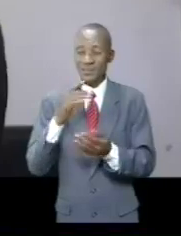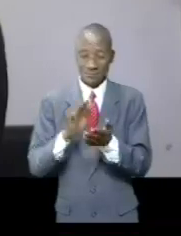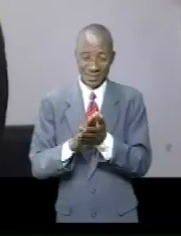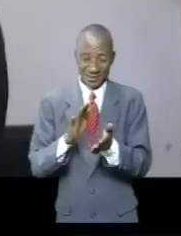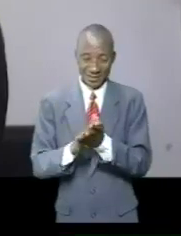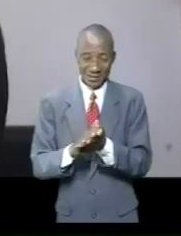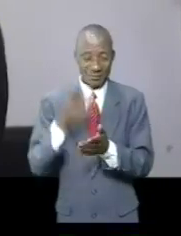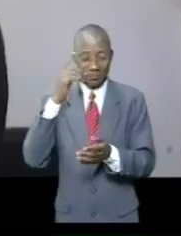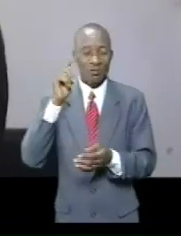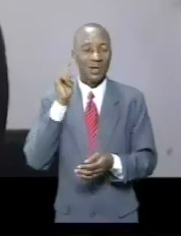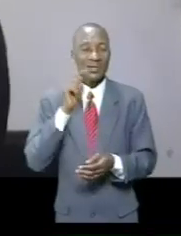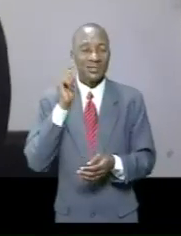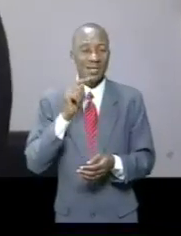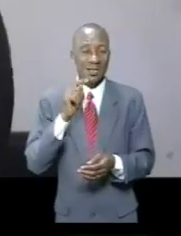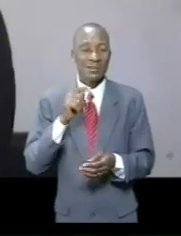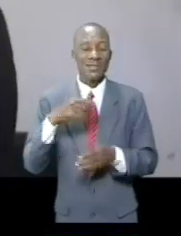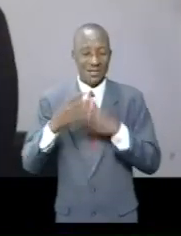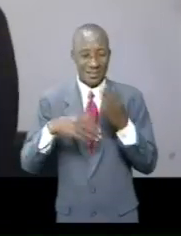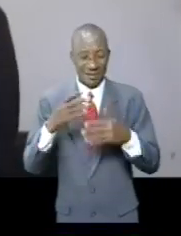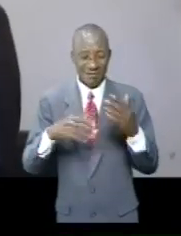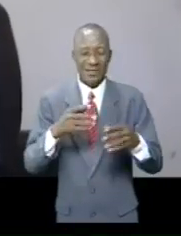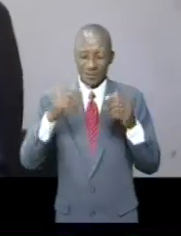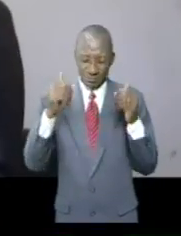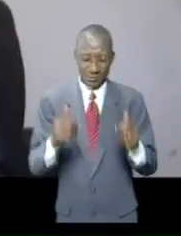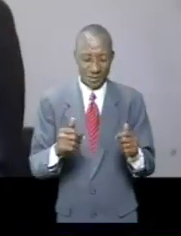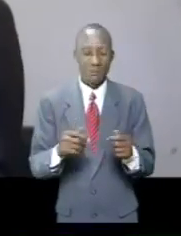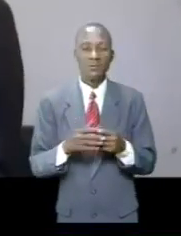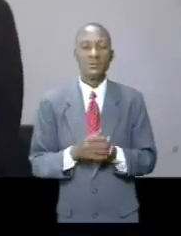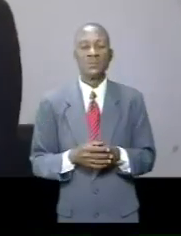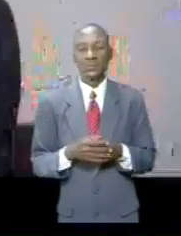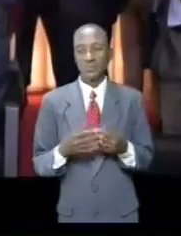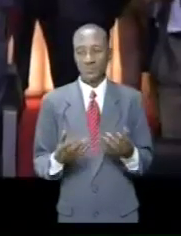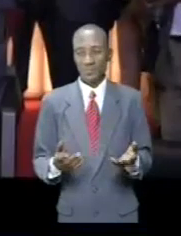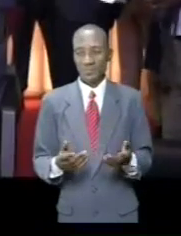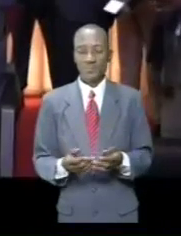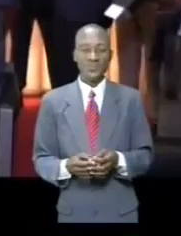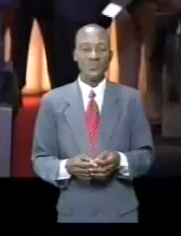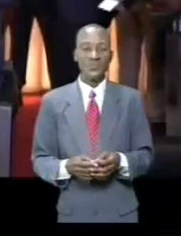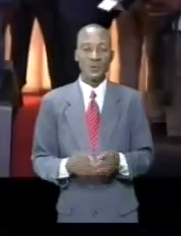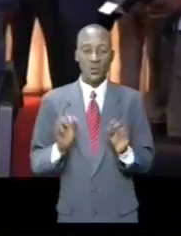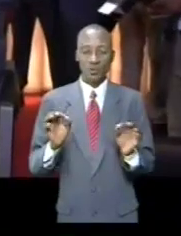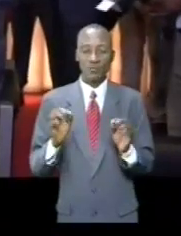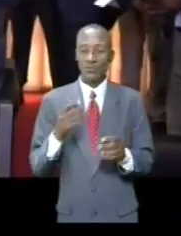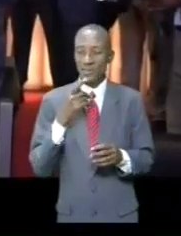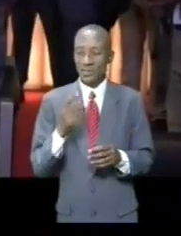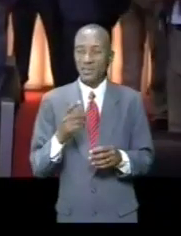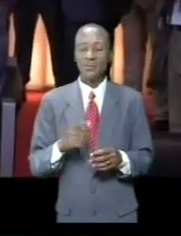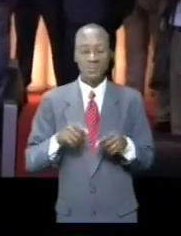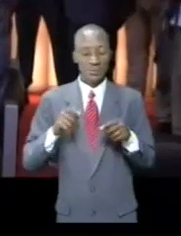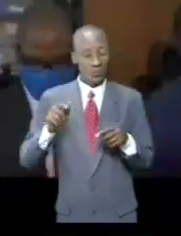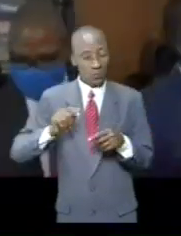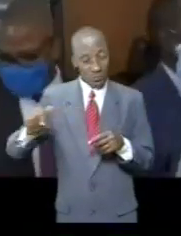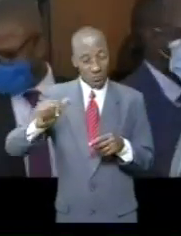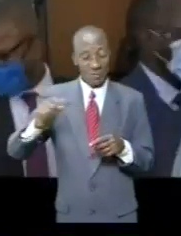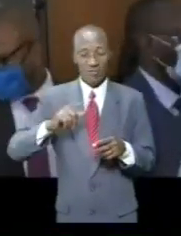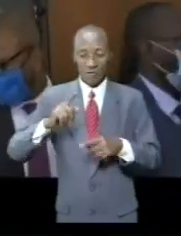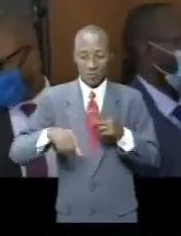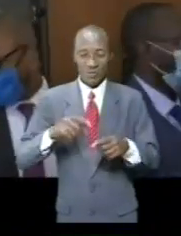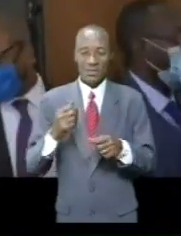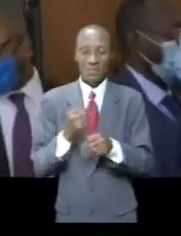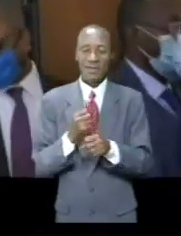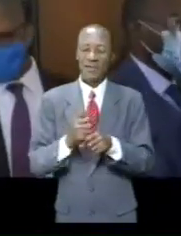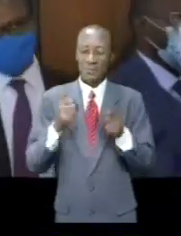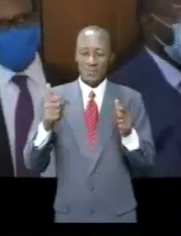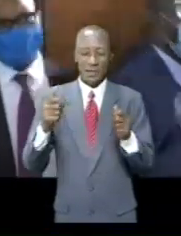à son endroit. Tout en rassurant qu'il va assumer comme il se doit le poids du flambeau de la mise en œuvre du processus ITIE en